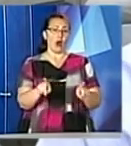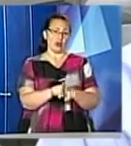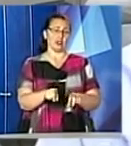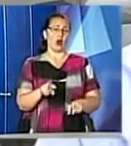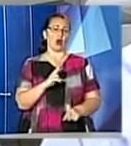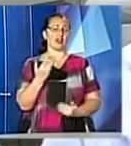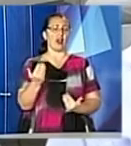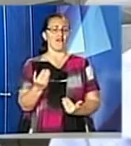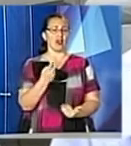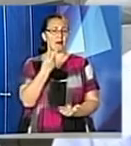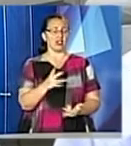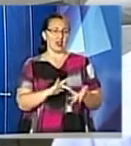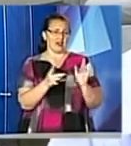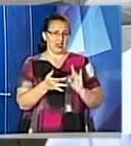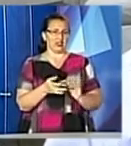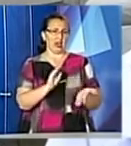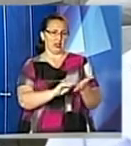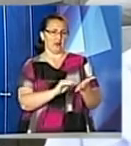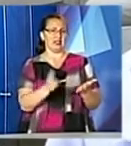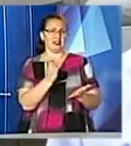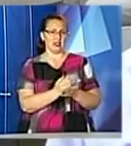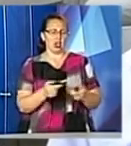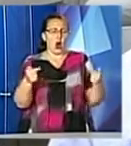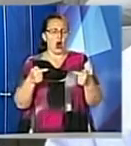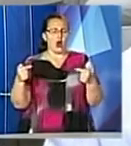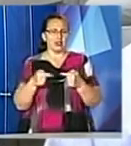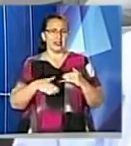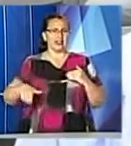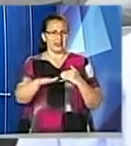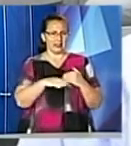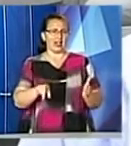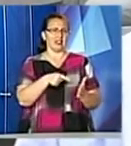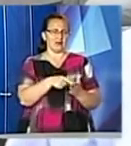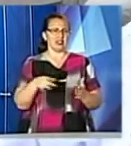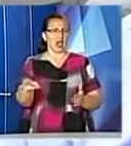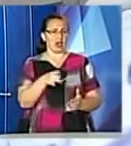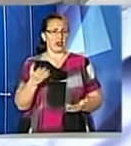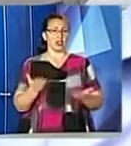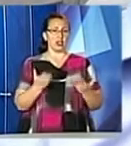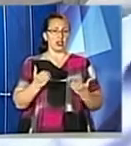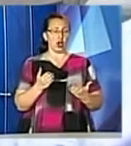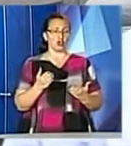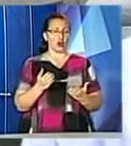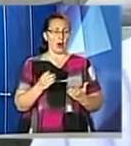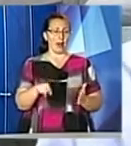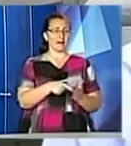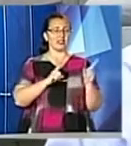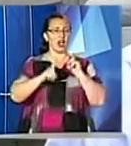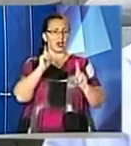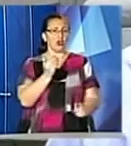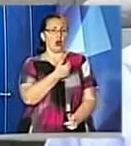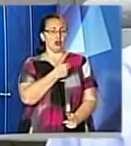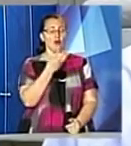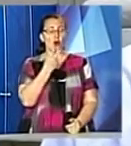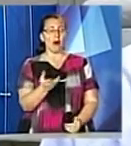бачили, на сайті вони висвітлені. Конкретні ділянки, конкретні райони, конкретні міста. Тобто, якщо би міська рада, тобто керівництво хотіло вже ну, побачити